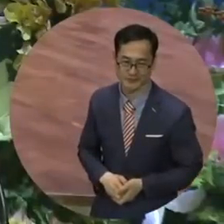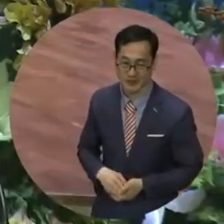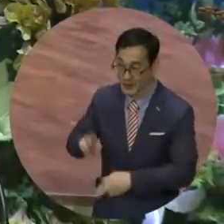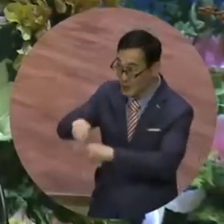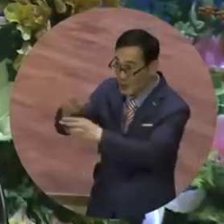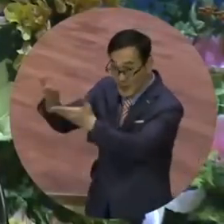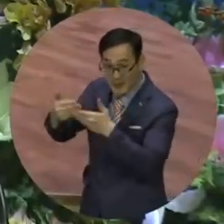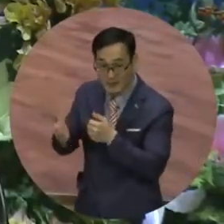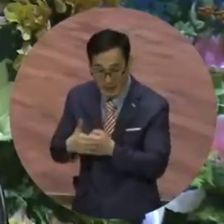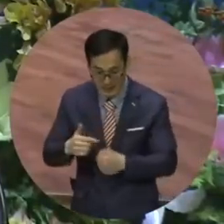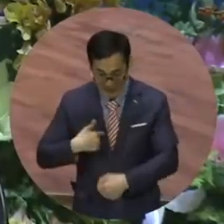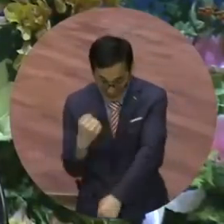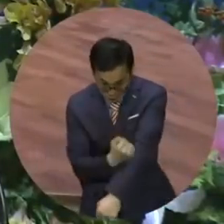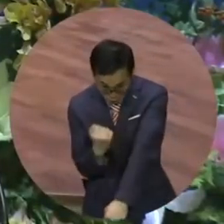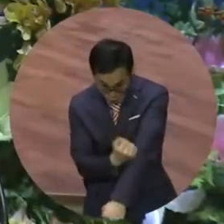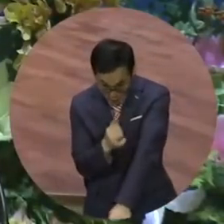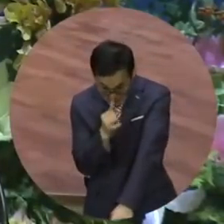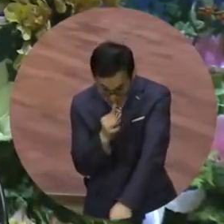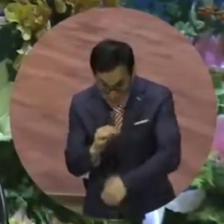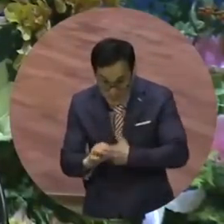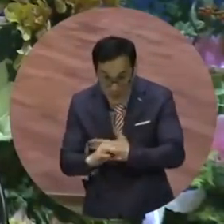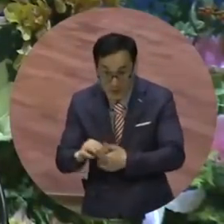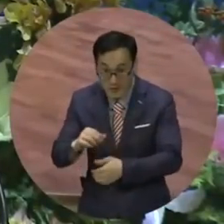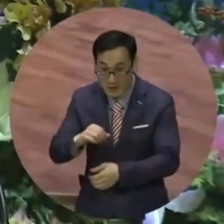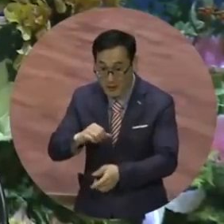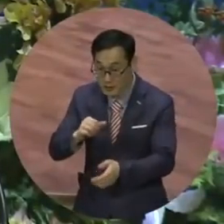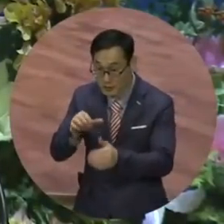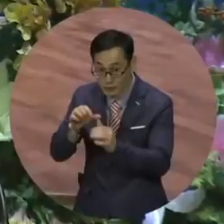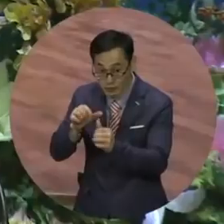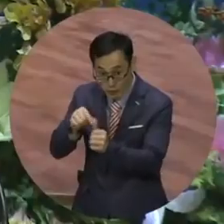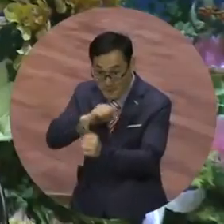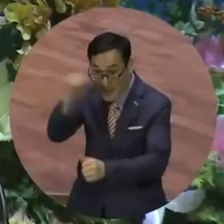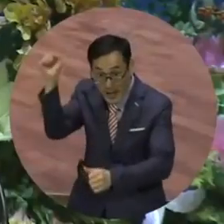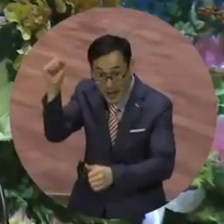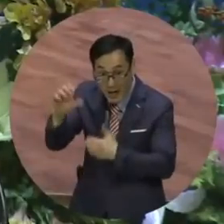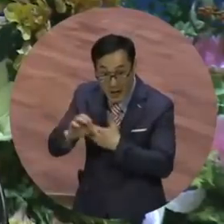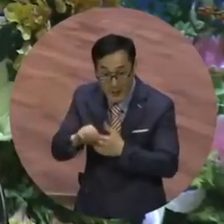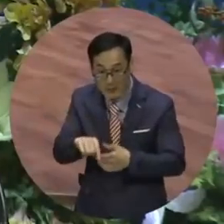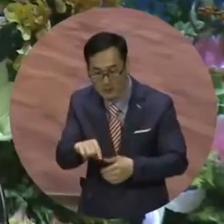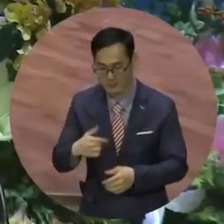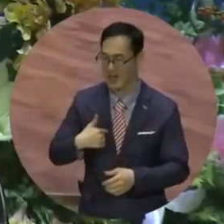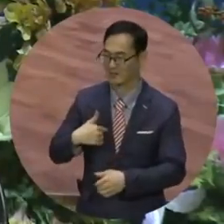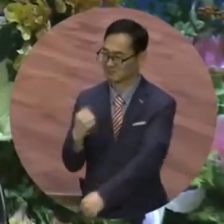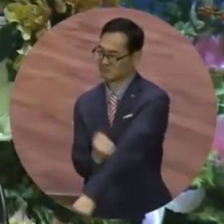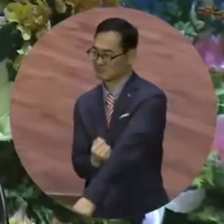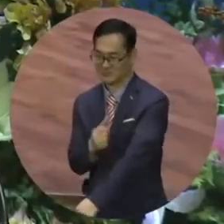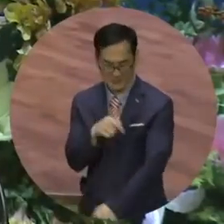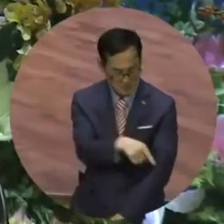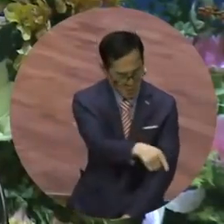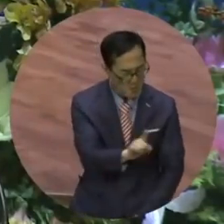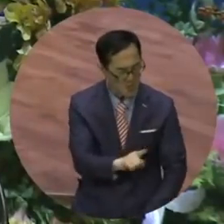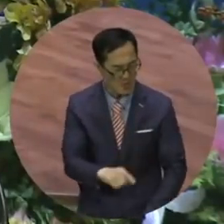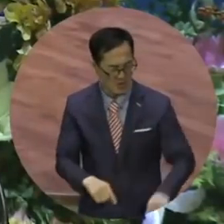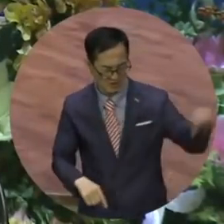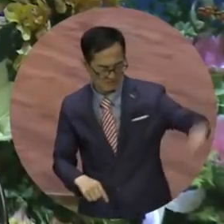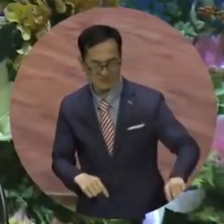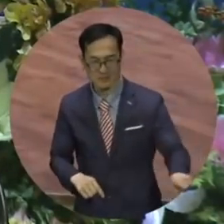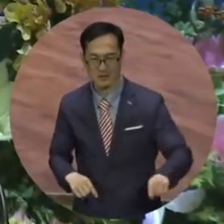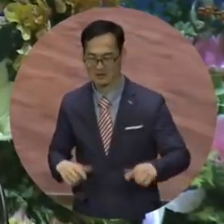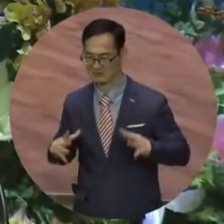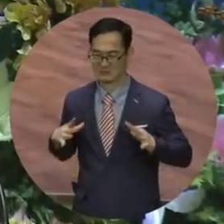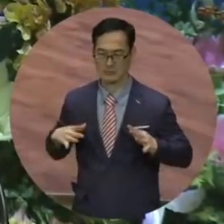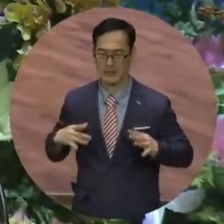하십니다. 전도하러 가는 사람은 훌륭하고 전도하는 사람은 못된 사람 아니에요. 똑같은